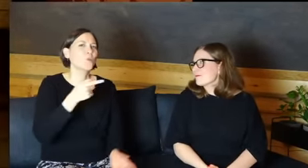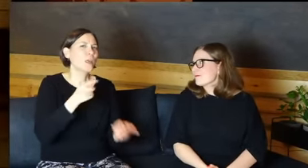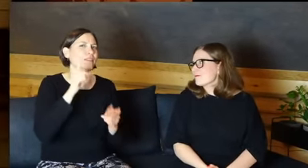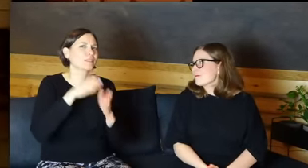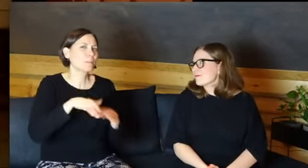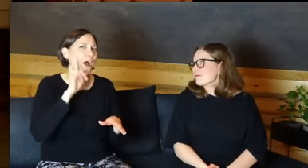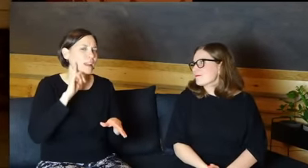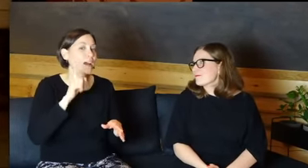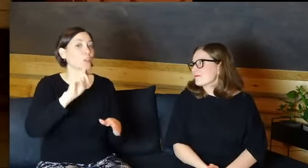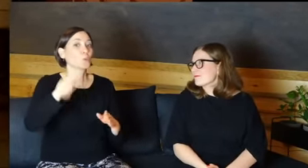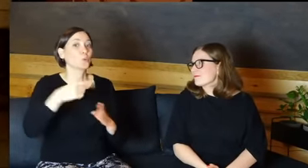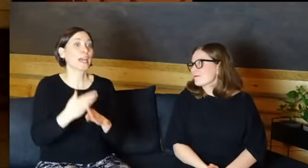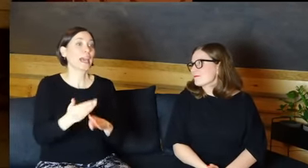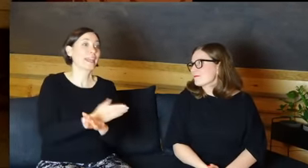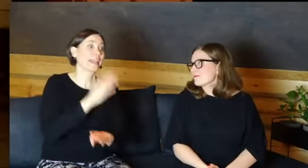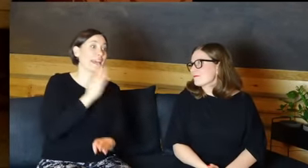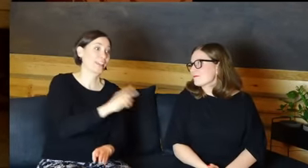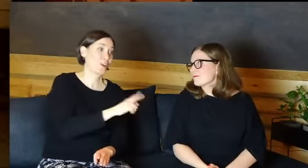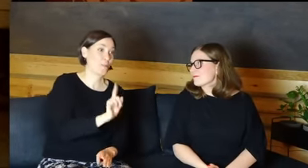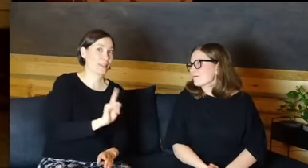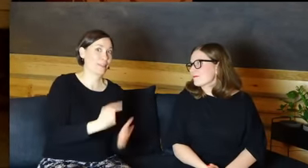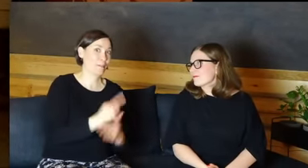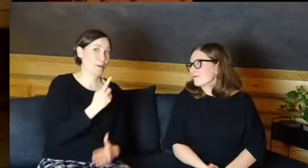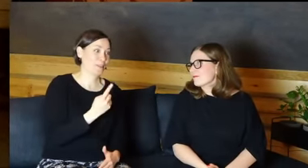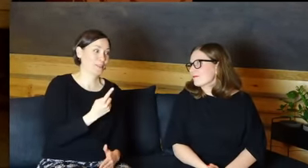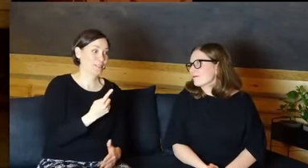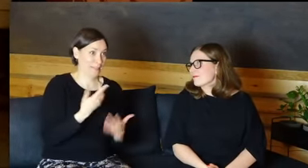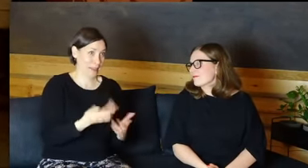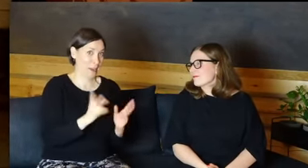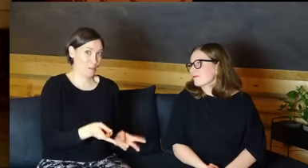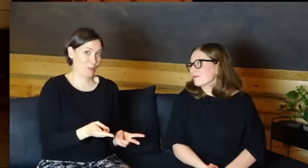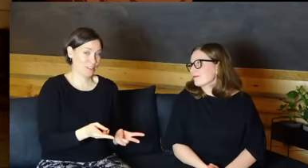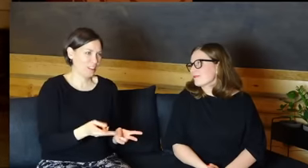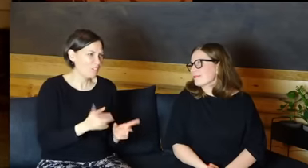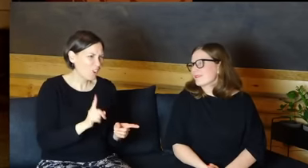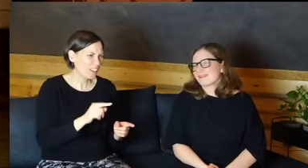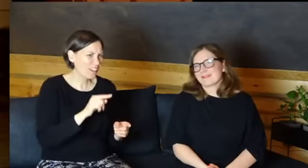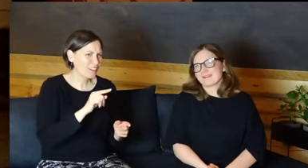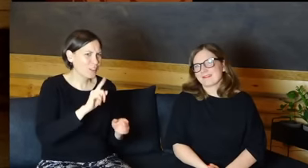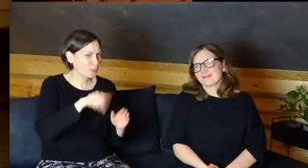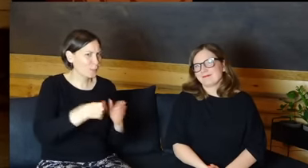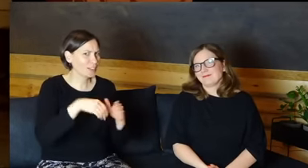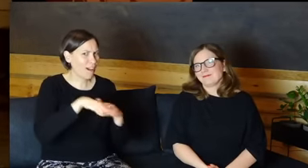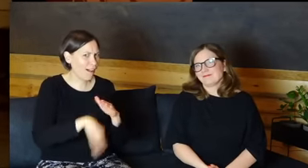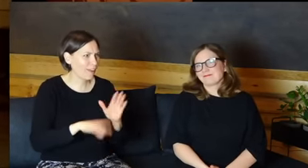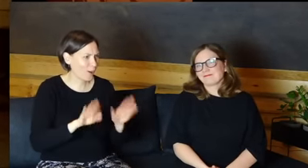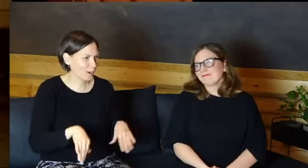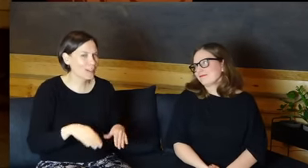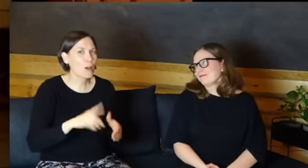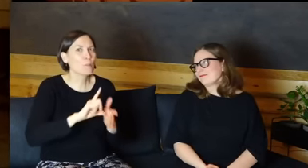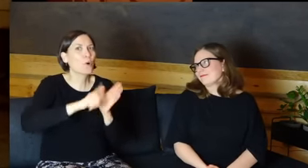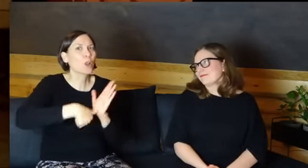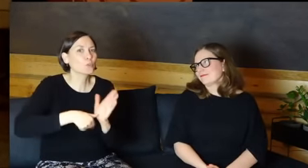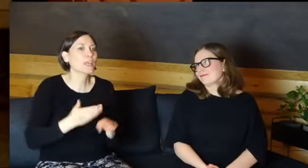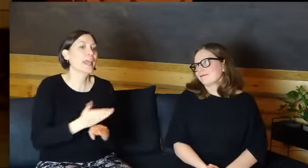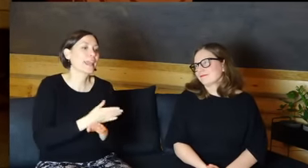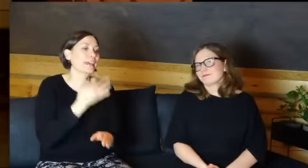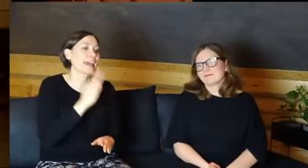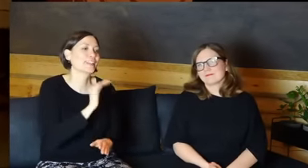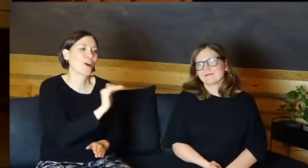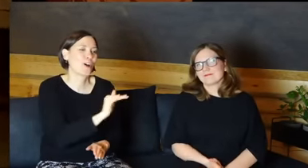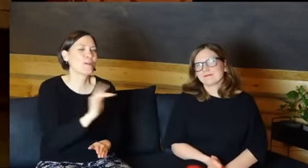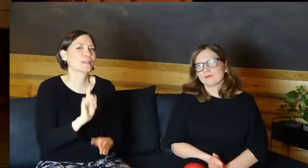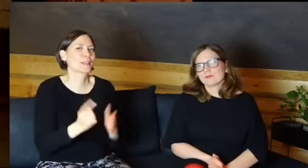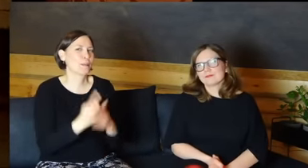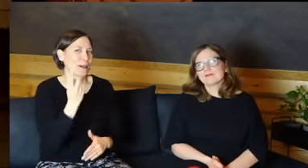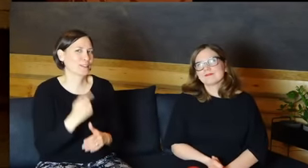tapahtuu, kuten tänäänkin, ja, tai en tiedä riitsikö tuntikaan tänään, että puoli tuntia ennen.